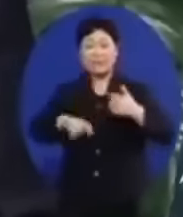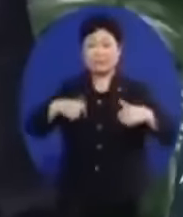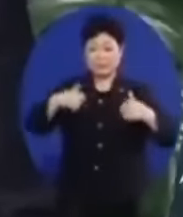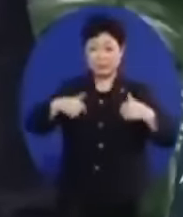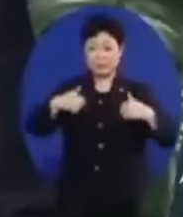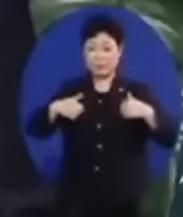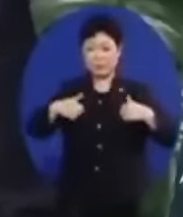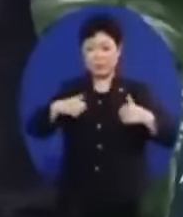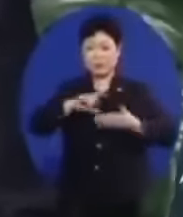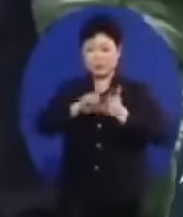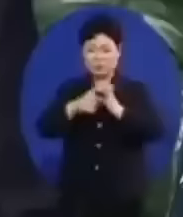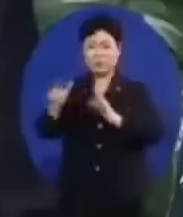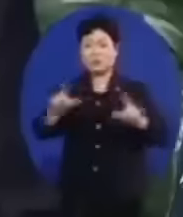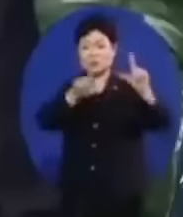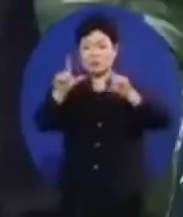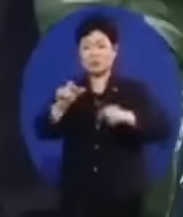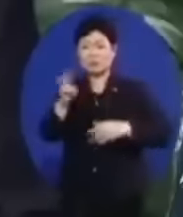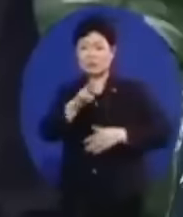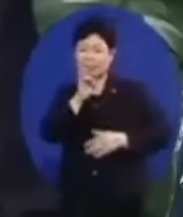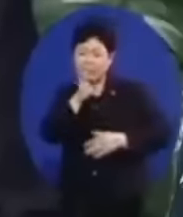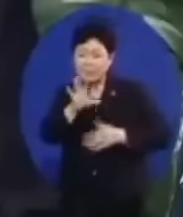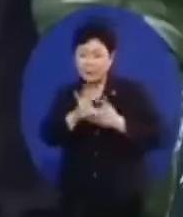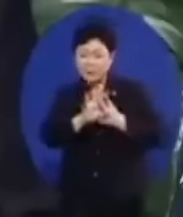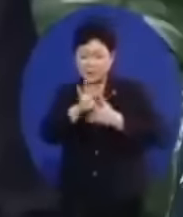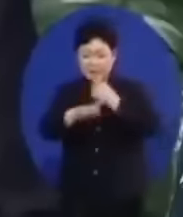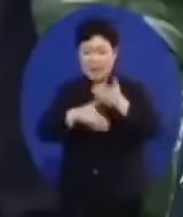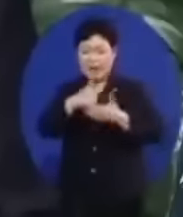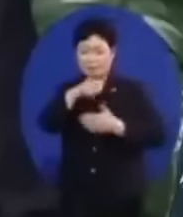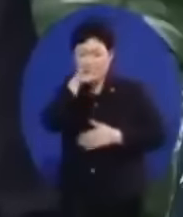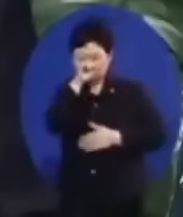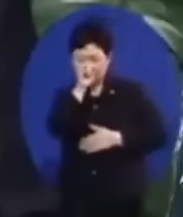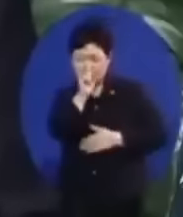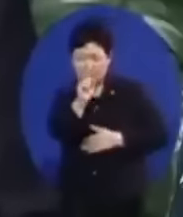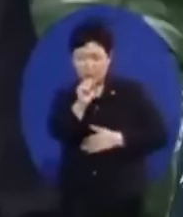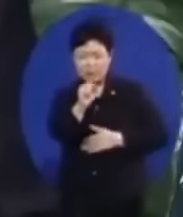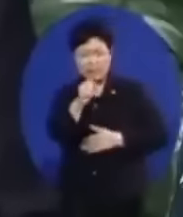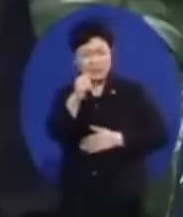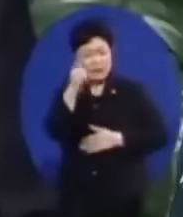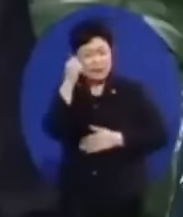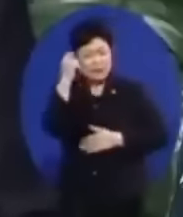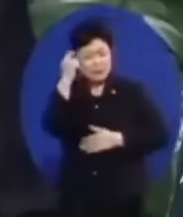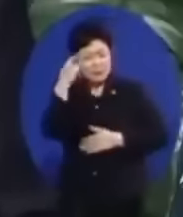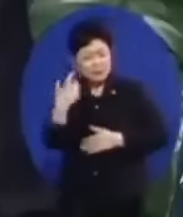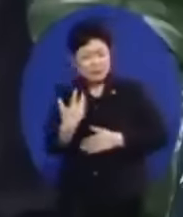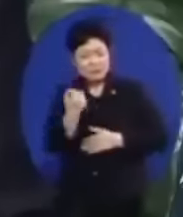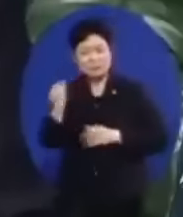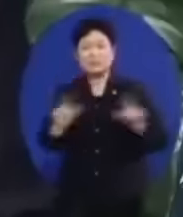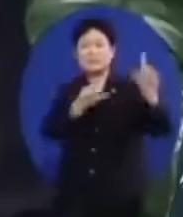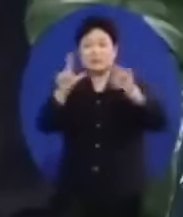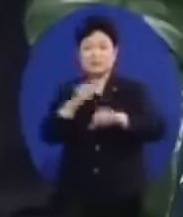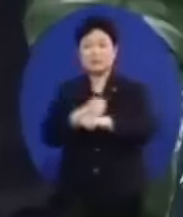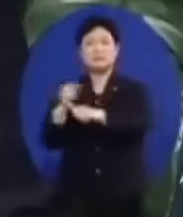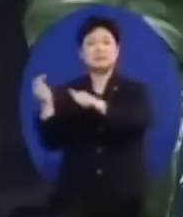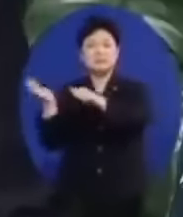살아라. 그래도 못 살겠거든 하나님이 선하다고 생각하는 정도 살아야 돼요.